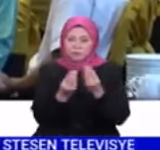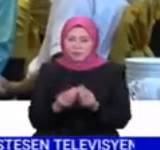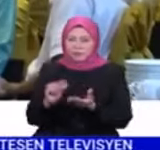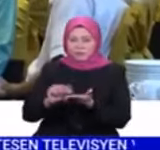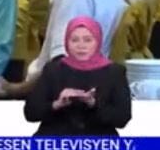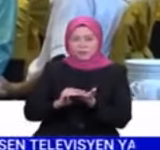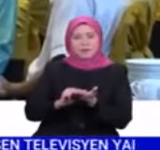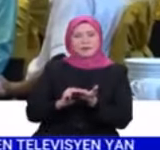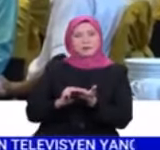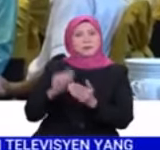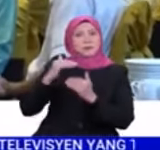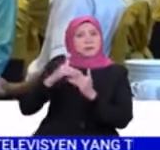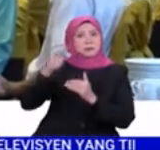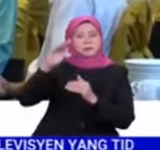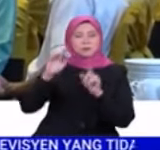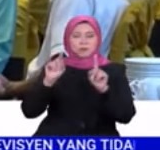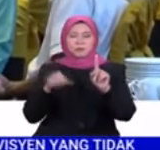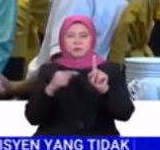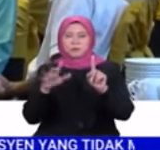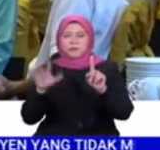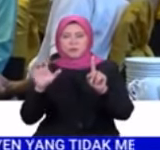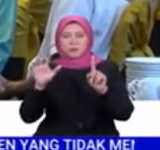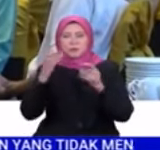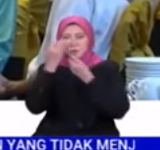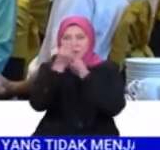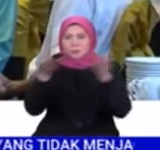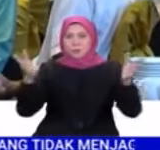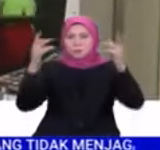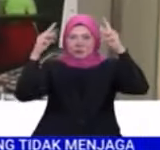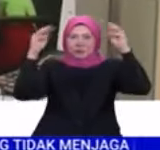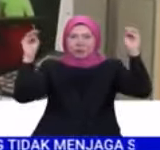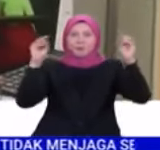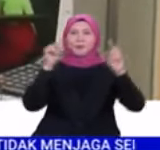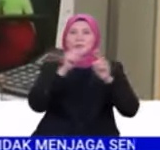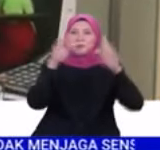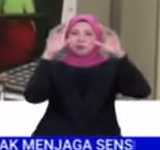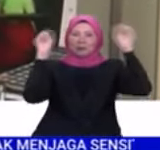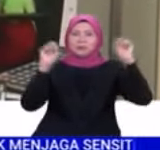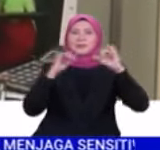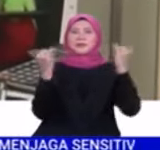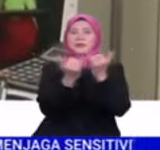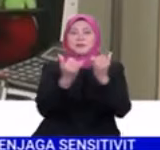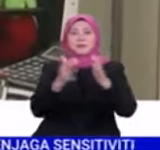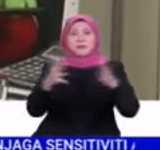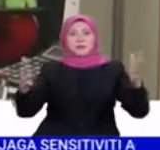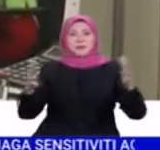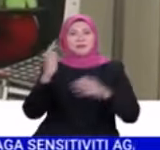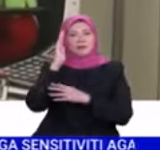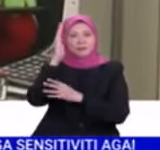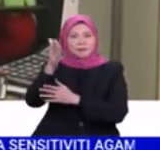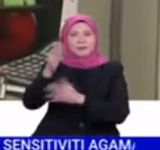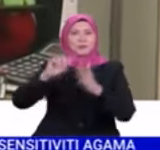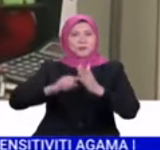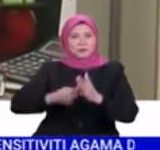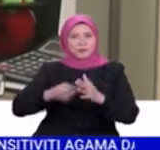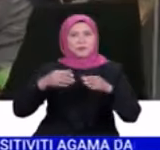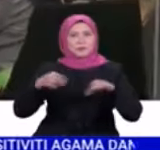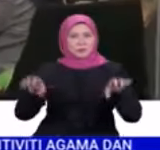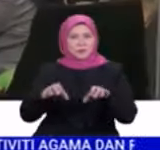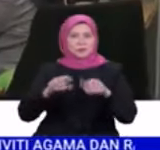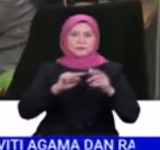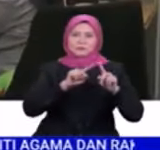gaji minimum Rp1.500 yang diumumkan pada rezeki kepada majikan Syariah besar turut akan dilaksanakan kepada